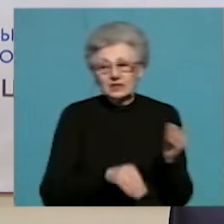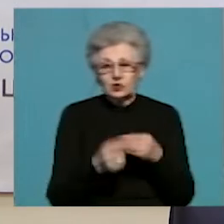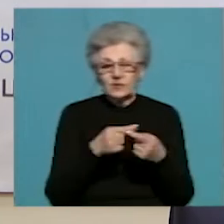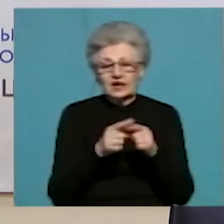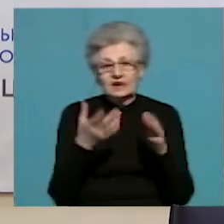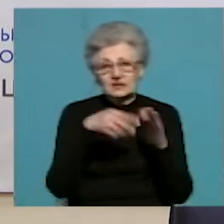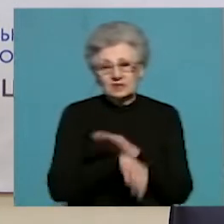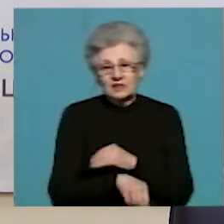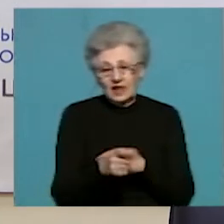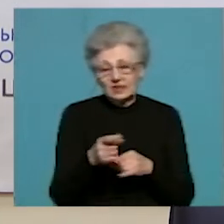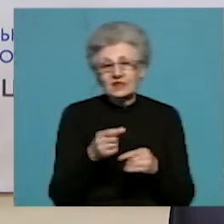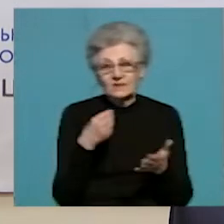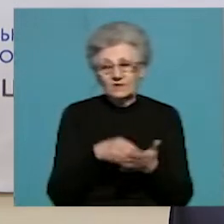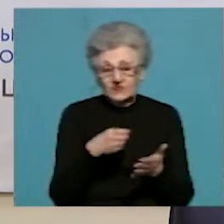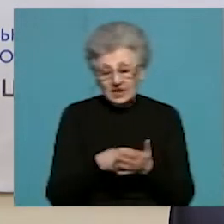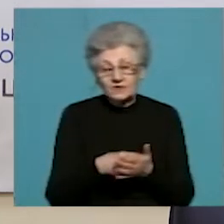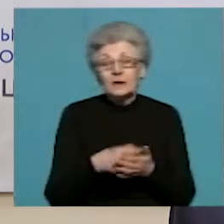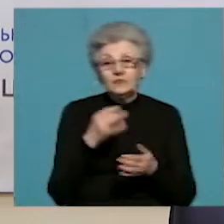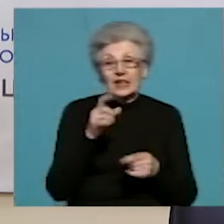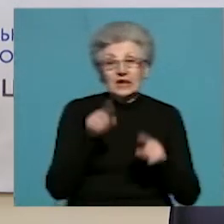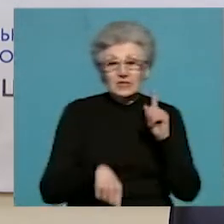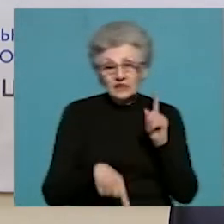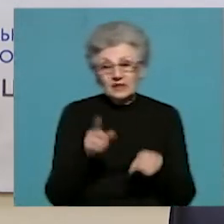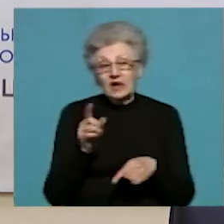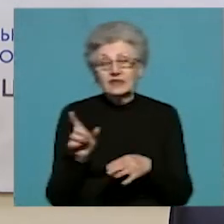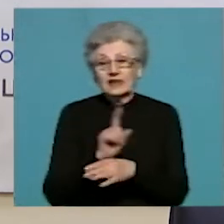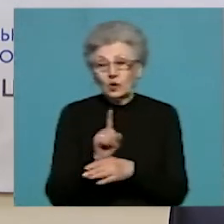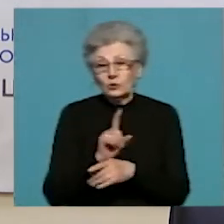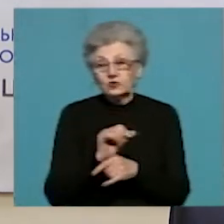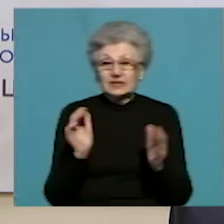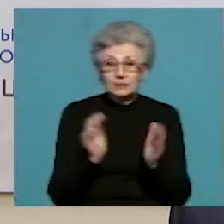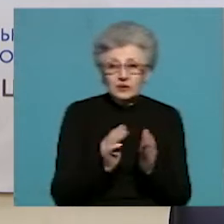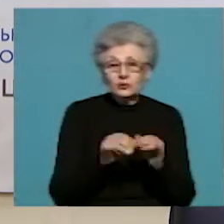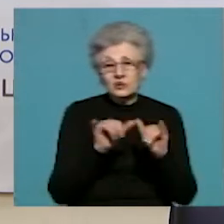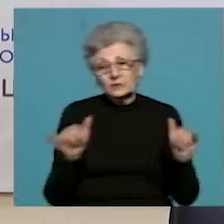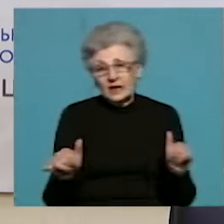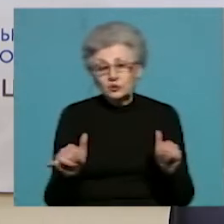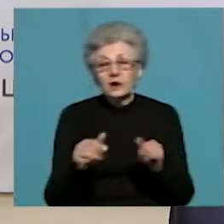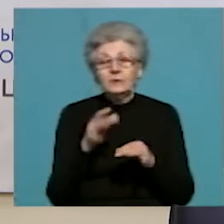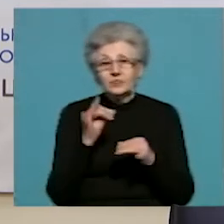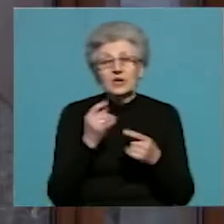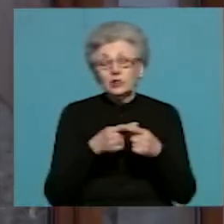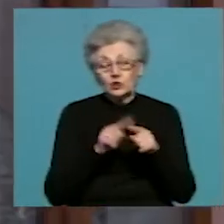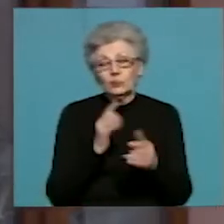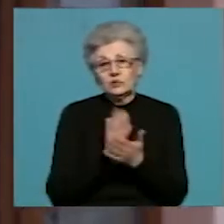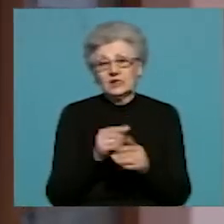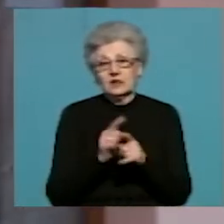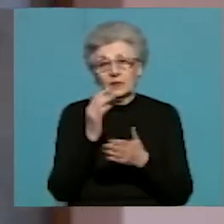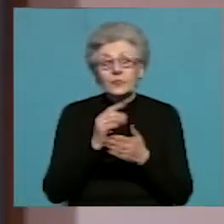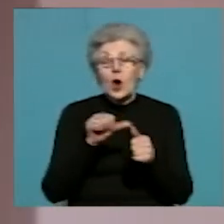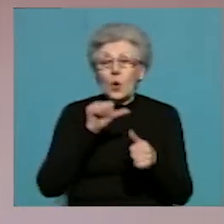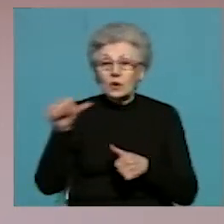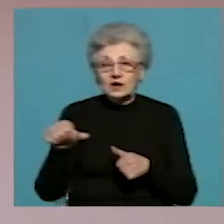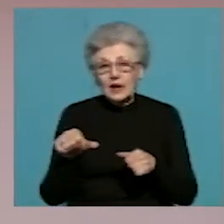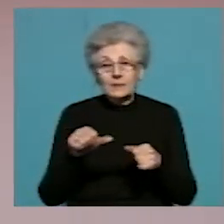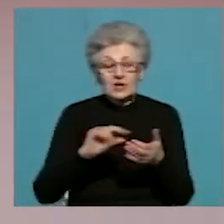тарифі. І деякі складові регулятор погоджує, деякі складові зменшує або збільшує, плюс інвестиційна програма ж. Окремий рахунок